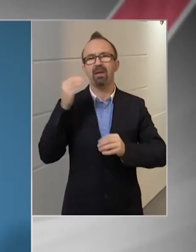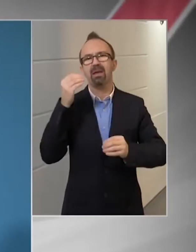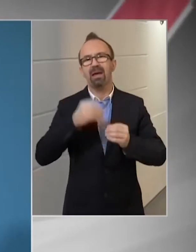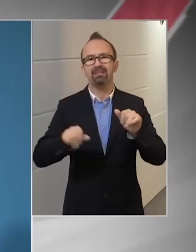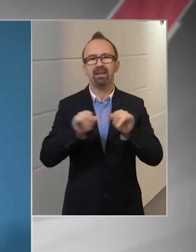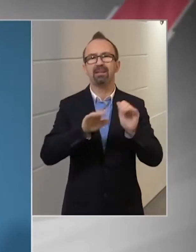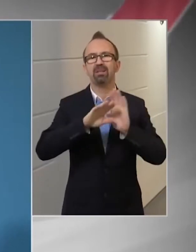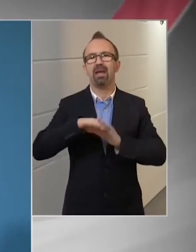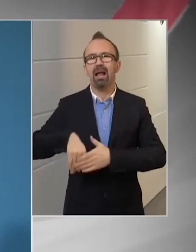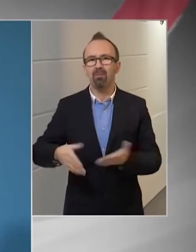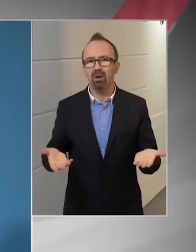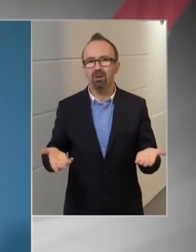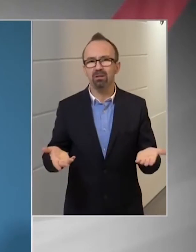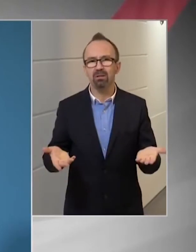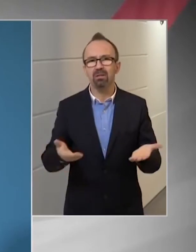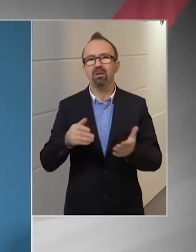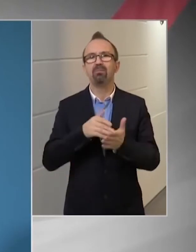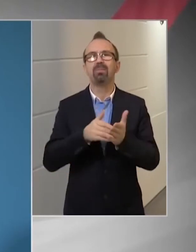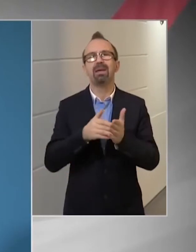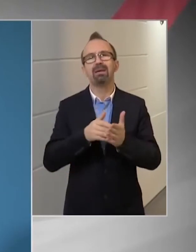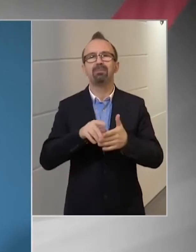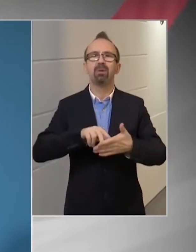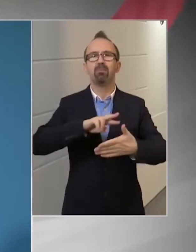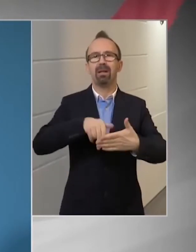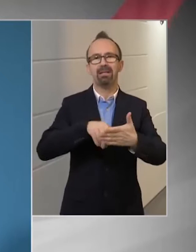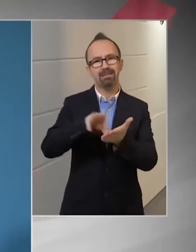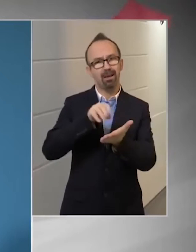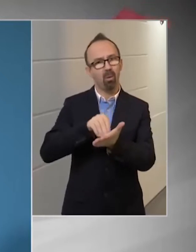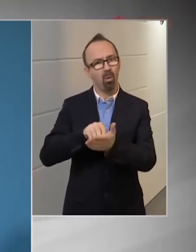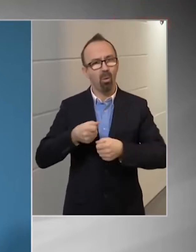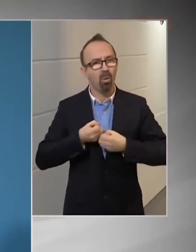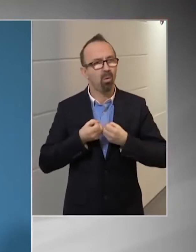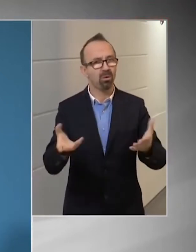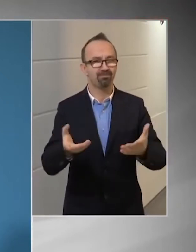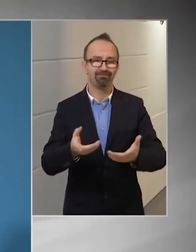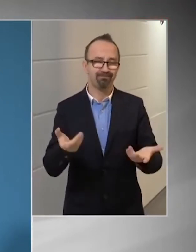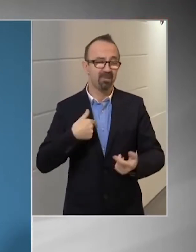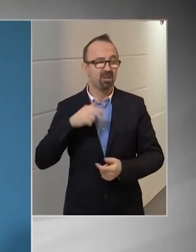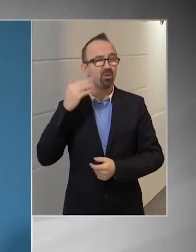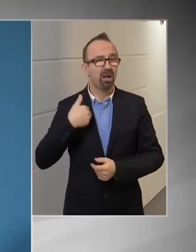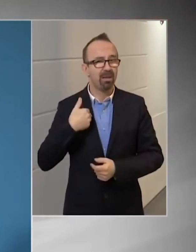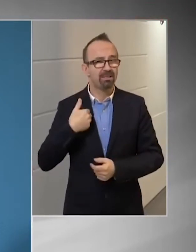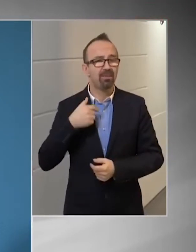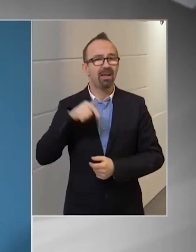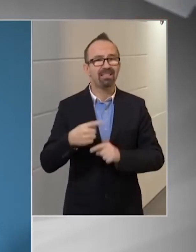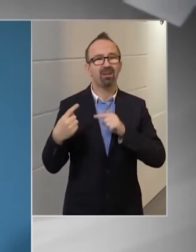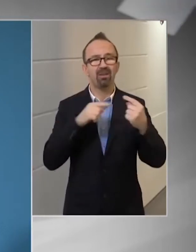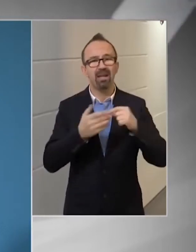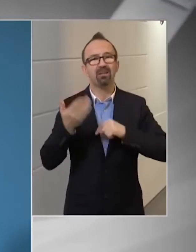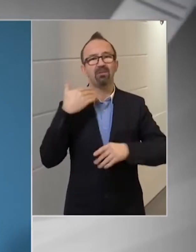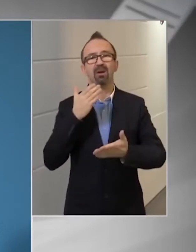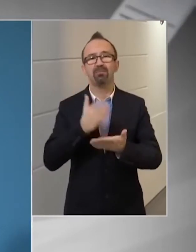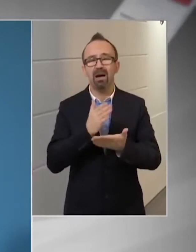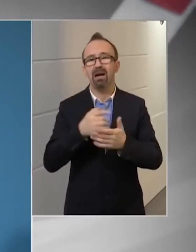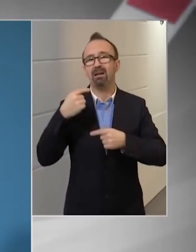maradjon el az érettségi, és még egy petíció is elindult ennek érdekében. Én úgy emlékszem, és jól emlékszem, hogy ezt a vitát tavaly